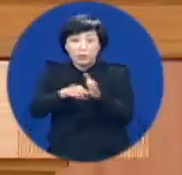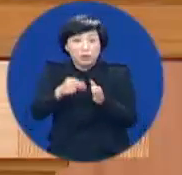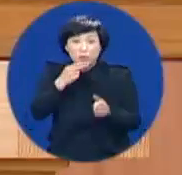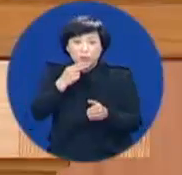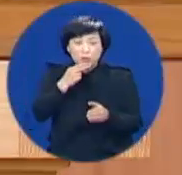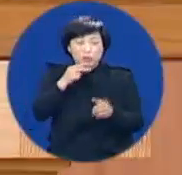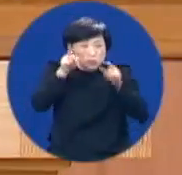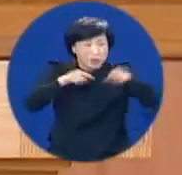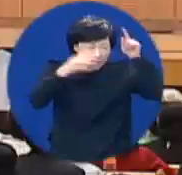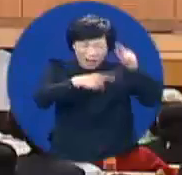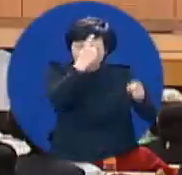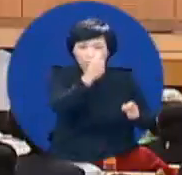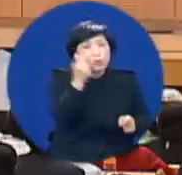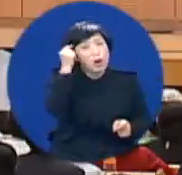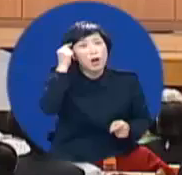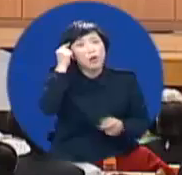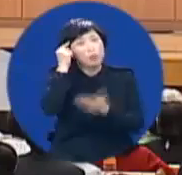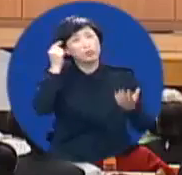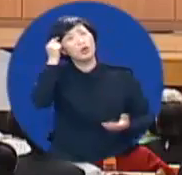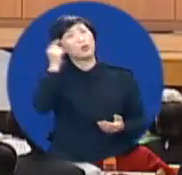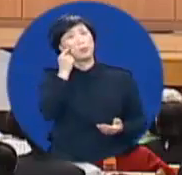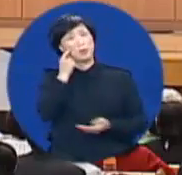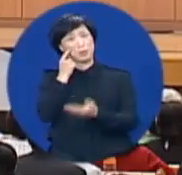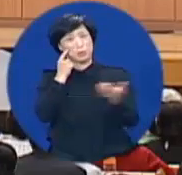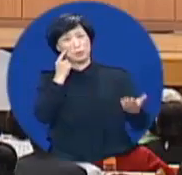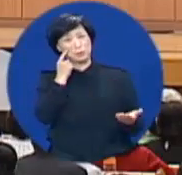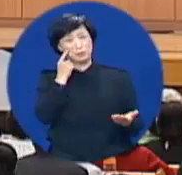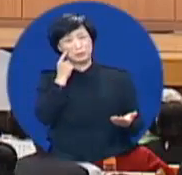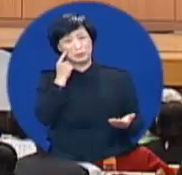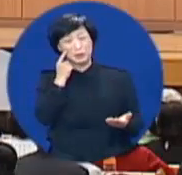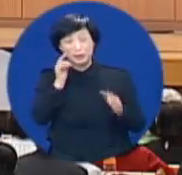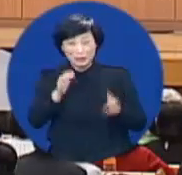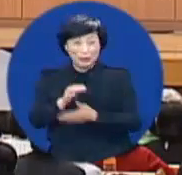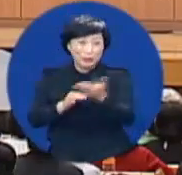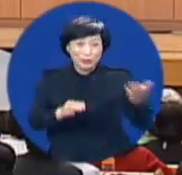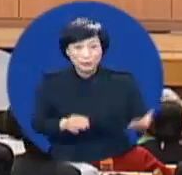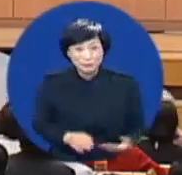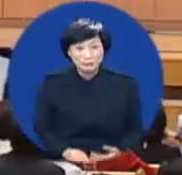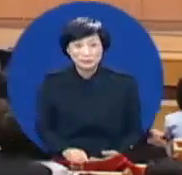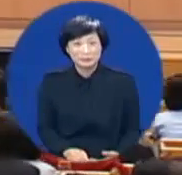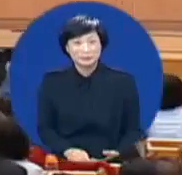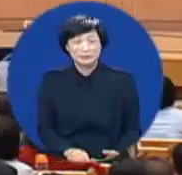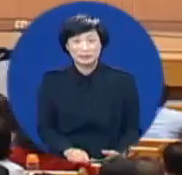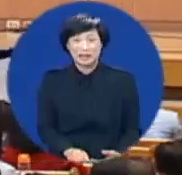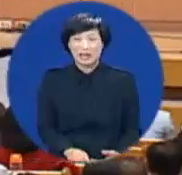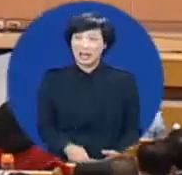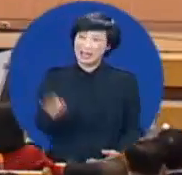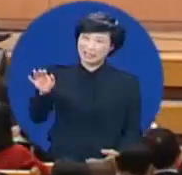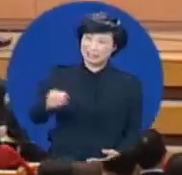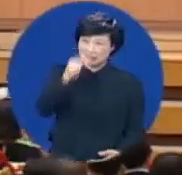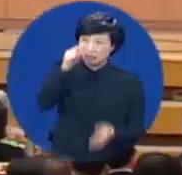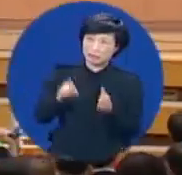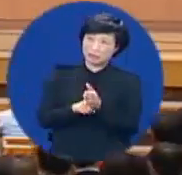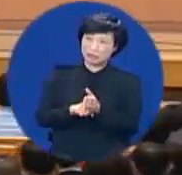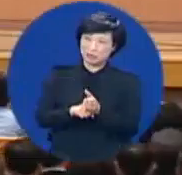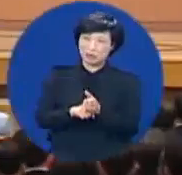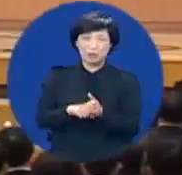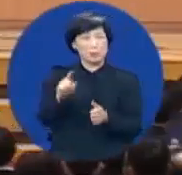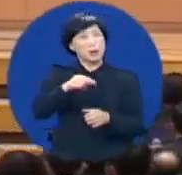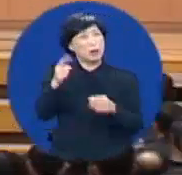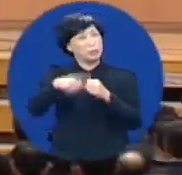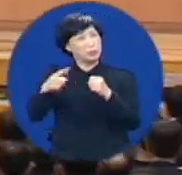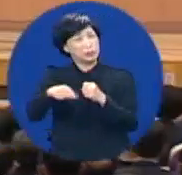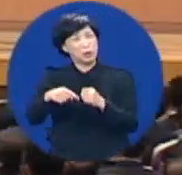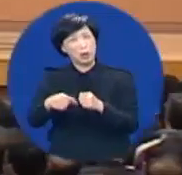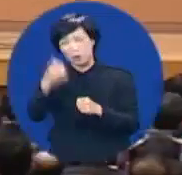지옥 갈 필요가 없잖아요. 생각해 보세요. 근데 사람들은 뭐 기독교나 뭐